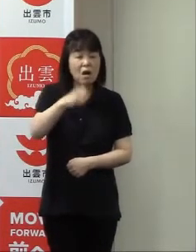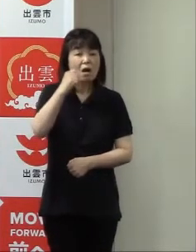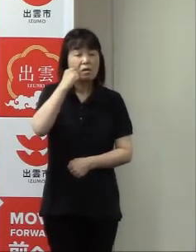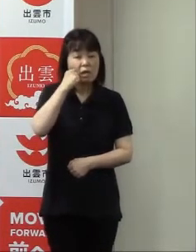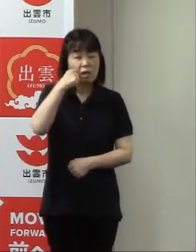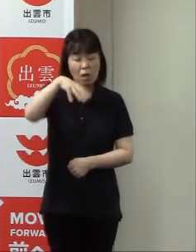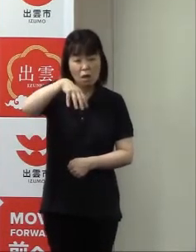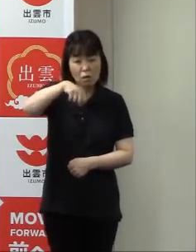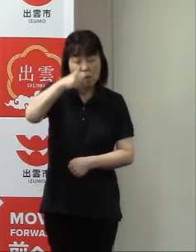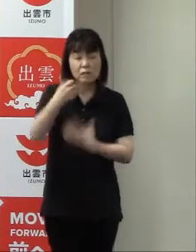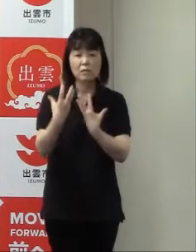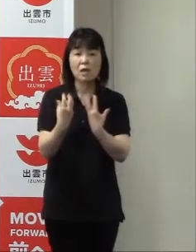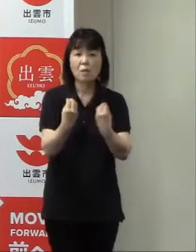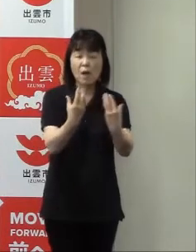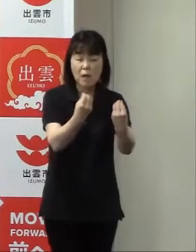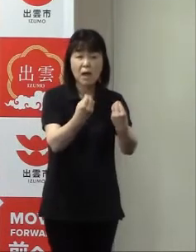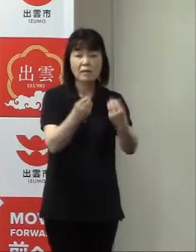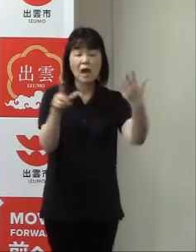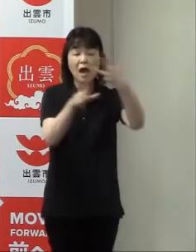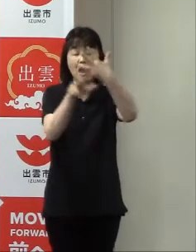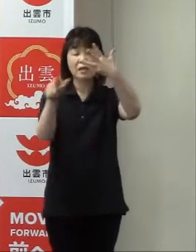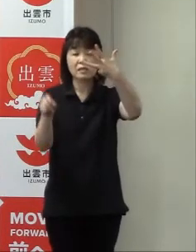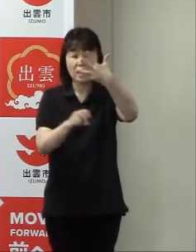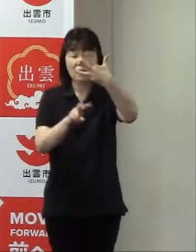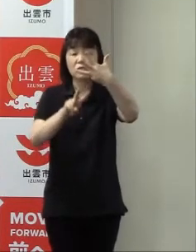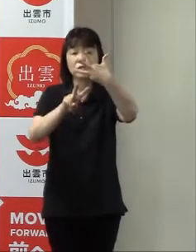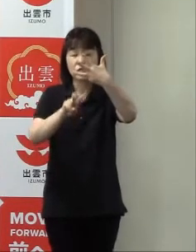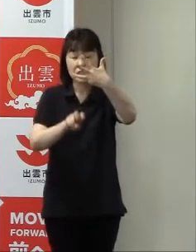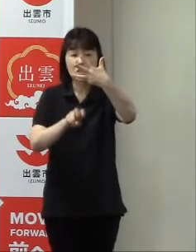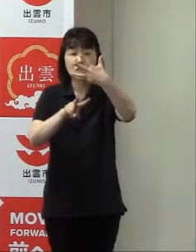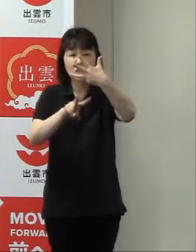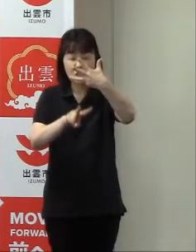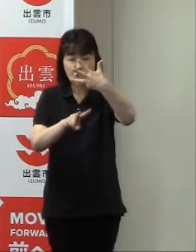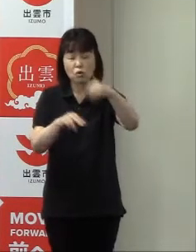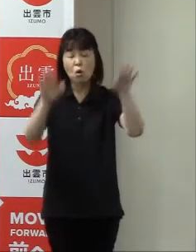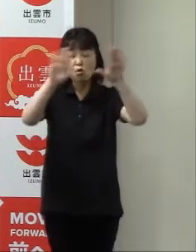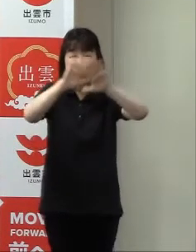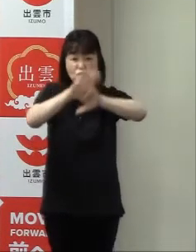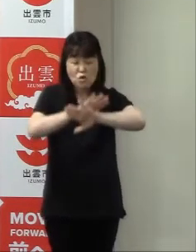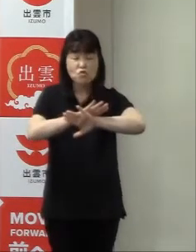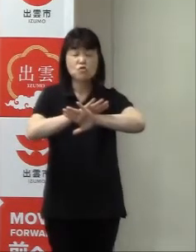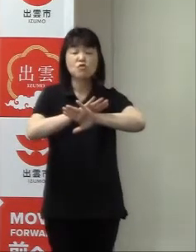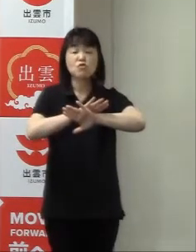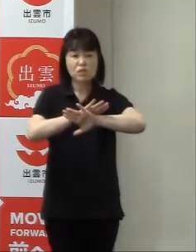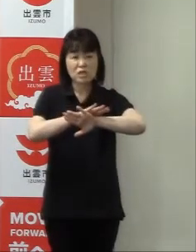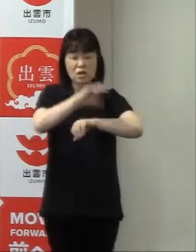ましたが、21日土曜日22時30分には解消をいたしました。